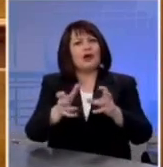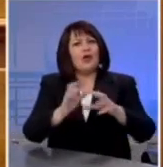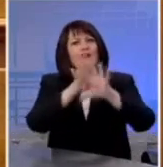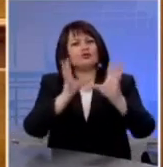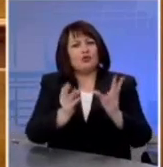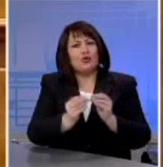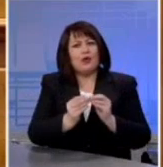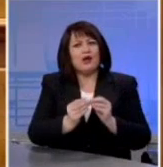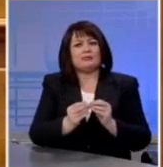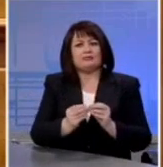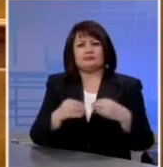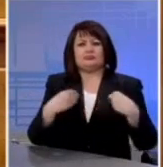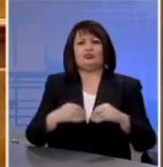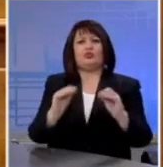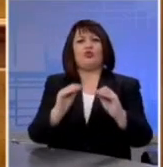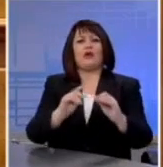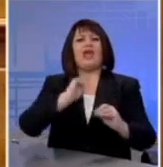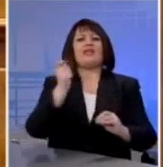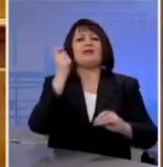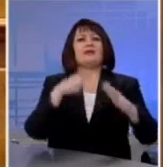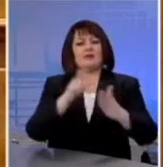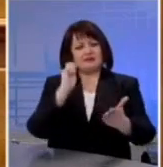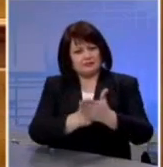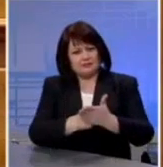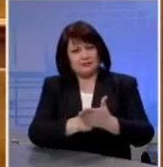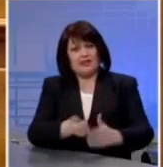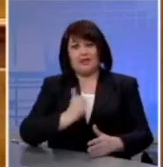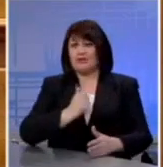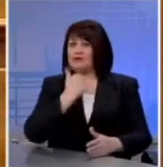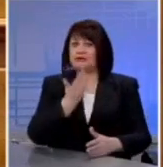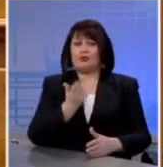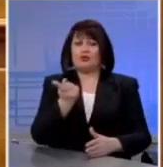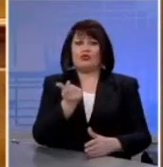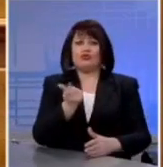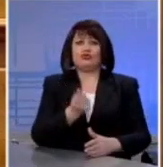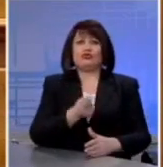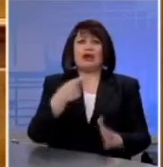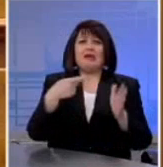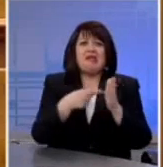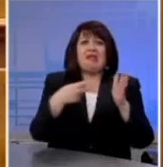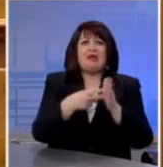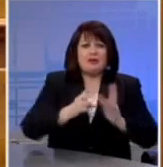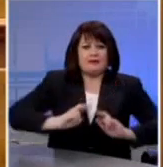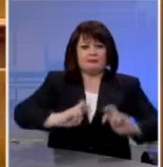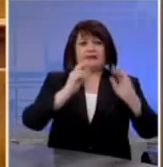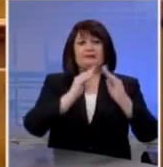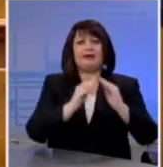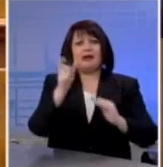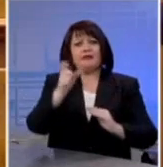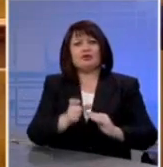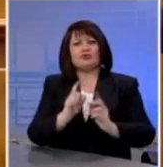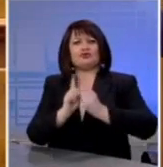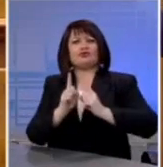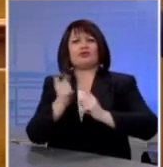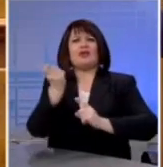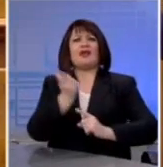κατάφερε να το πουλήσει στην Εθνική Τράπεζα όταν κανένας από τους ιδιώτες δεν μπορούσε να ρυθμίσει ένα δάνειο 1.000 ή 2.000 ευρώ και του πέραν το σπίτι. Αυτά σας ζητάμε να